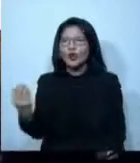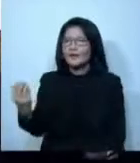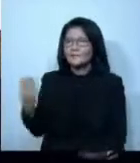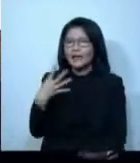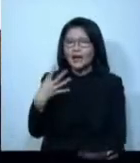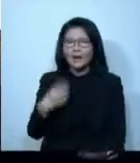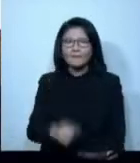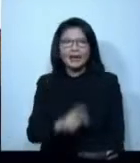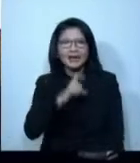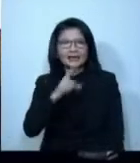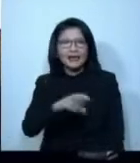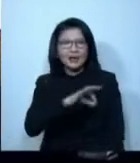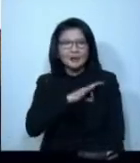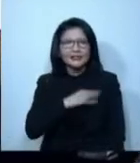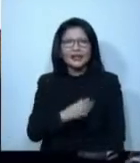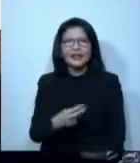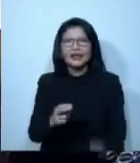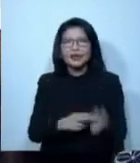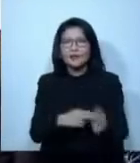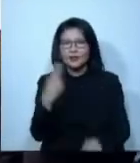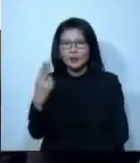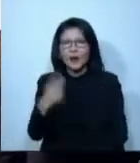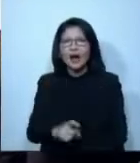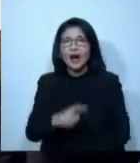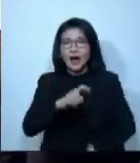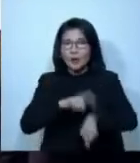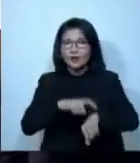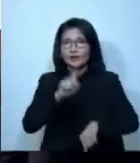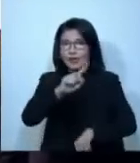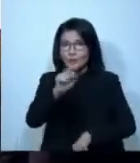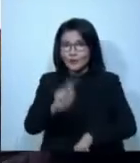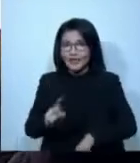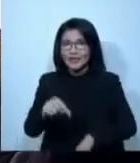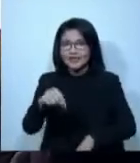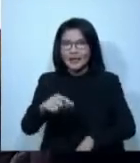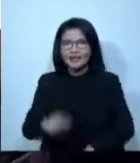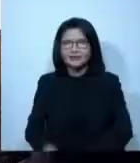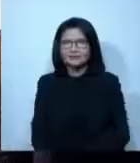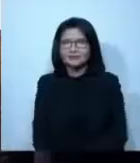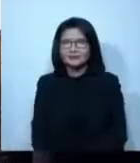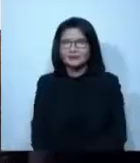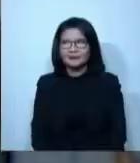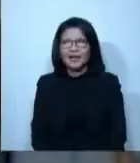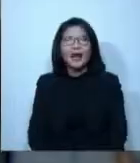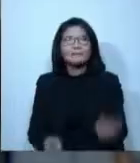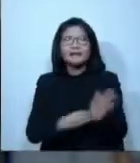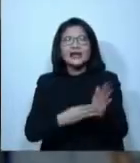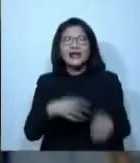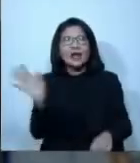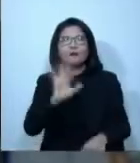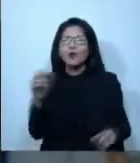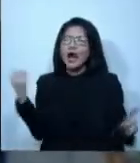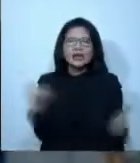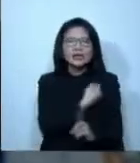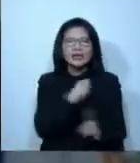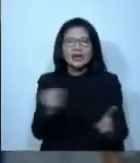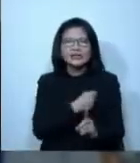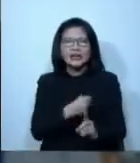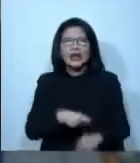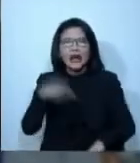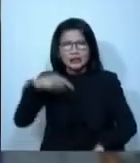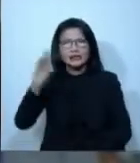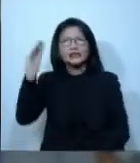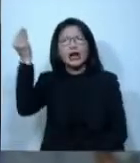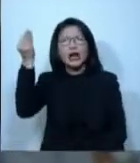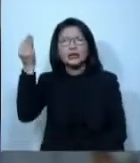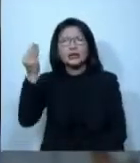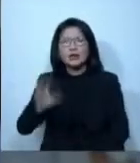jawaban calon Presiden nomor urut du waktunya 1 menit dari sekarang masalahnya bukan kekerasan karena ketika bicara kekerasan di Jakarta